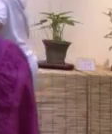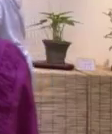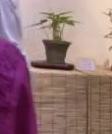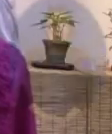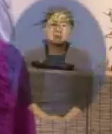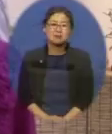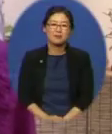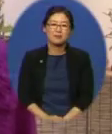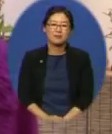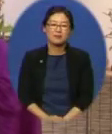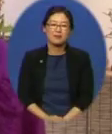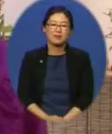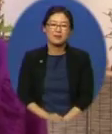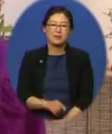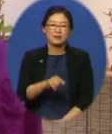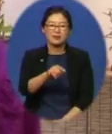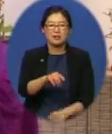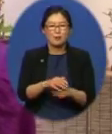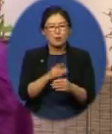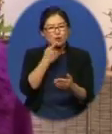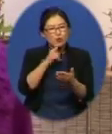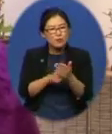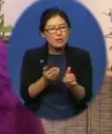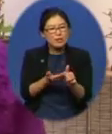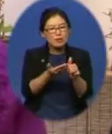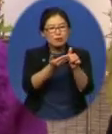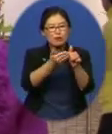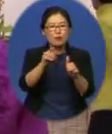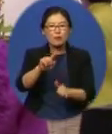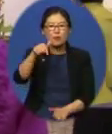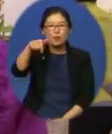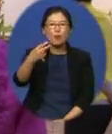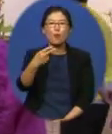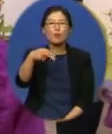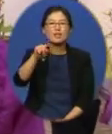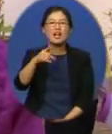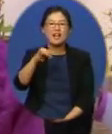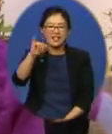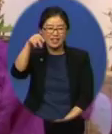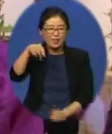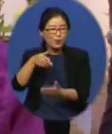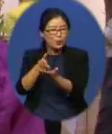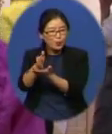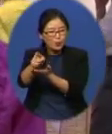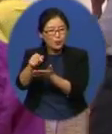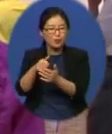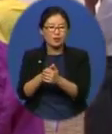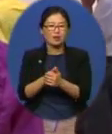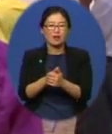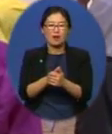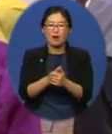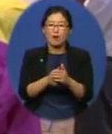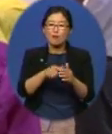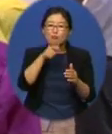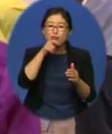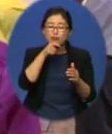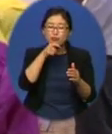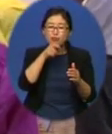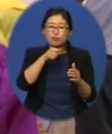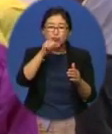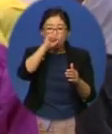어려움 없이 키울 수 있는 게 고사리일 것 같더라고요. 물을 많이 좋아하는데도 그늘을 좋아하니까